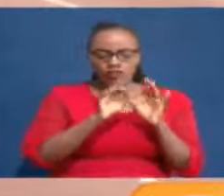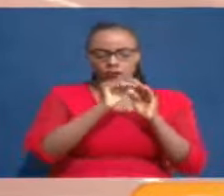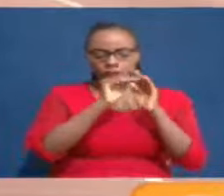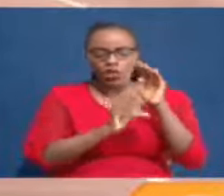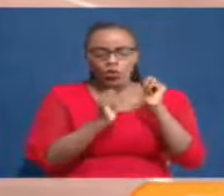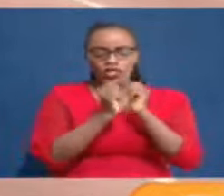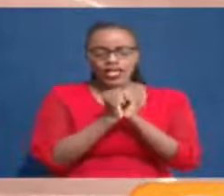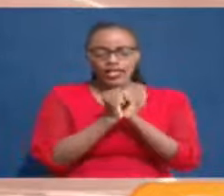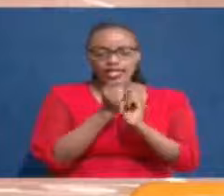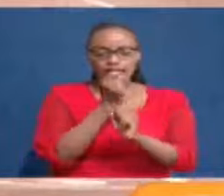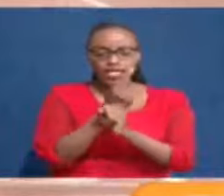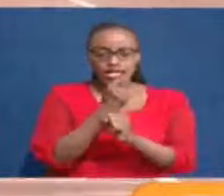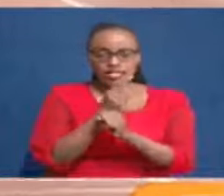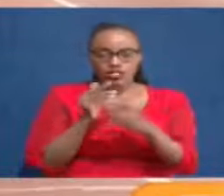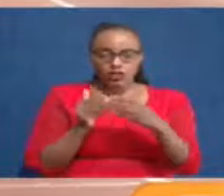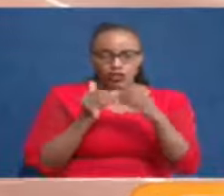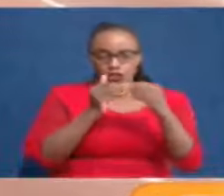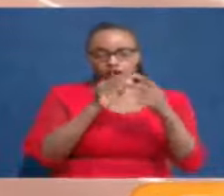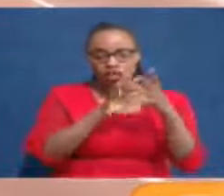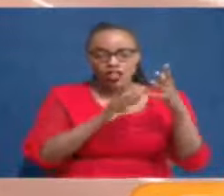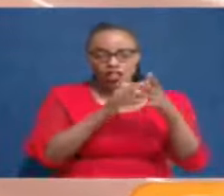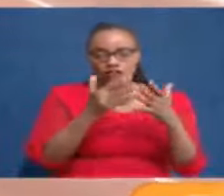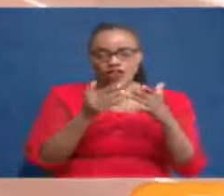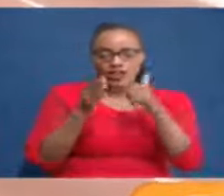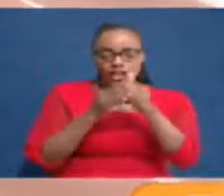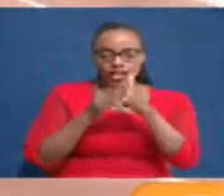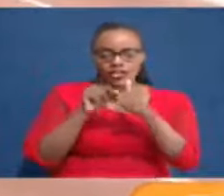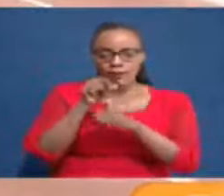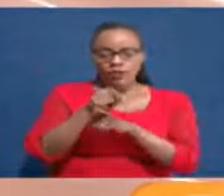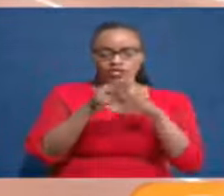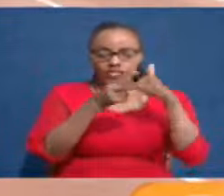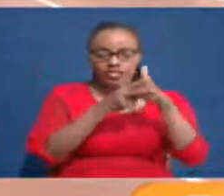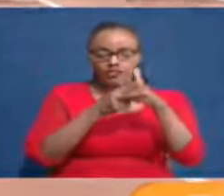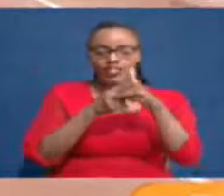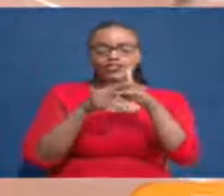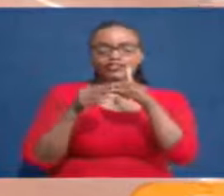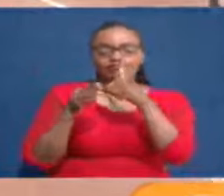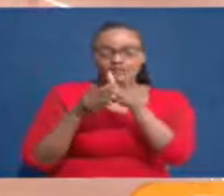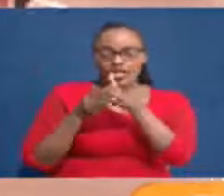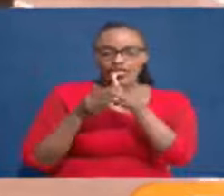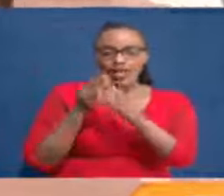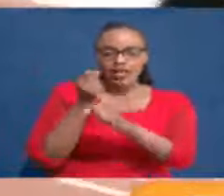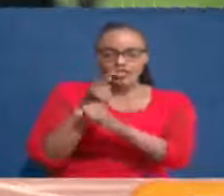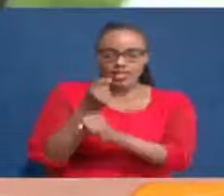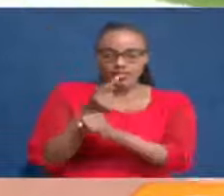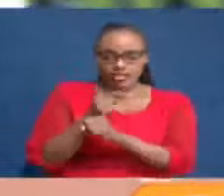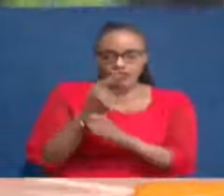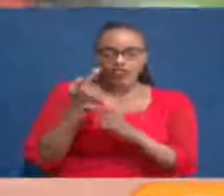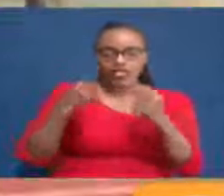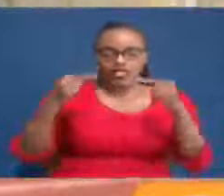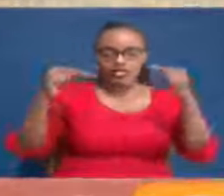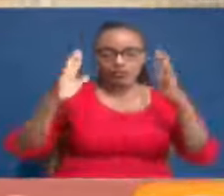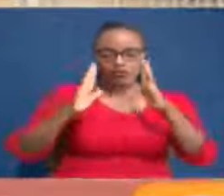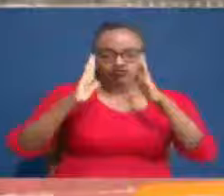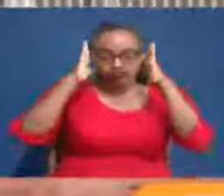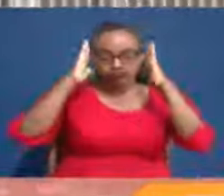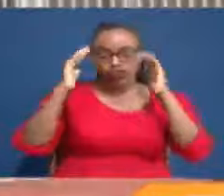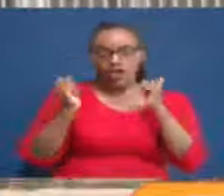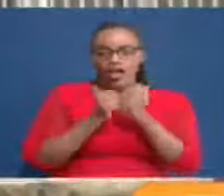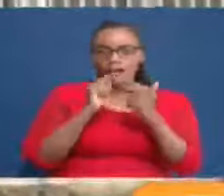sekunde 10 baada ya kuongoza jedwali kwa sekunde 9.79. Mafanikio ya Omanyala yalikuja mnamo